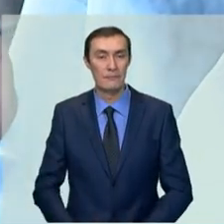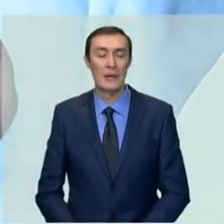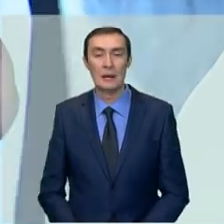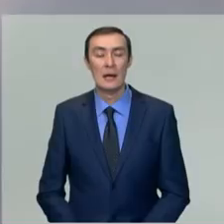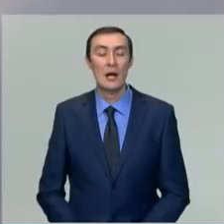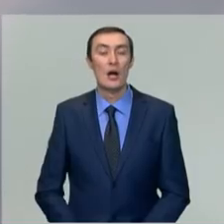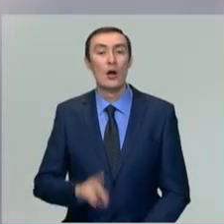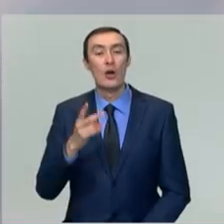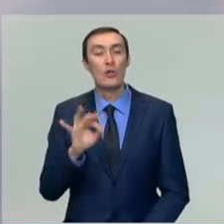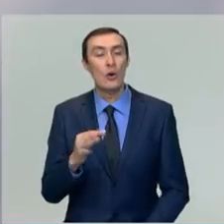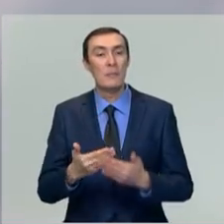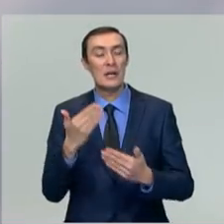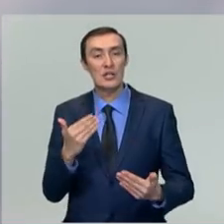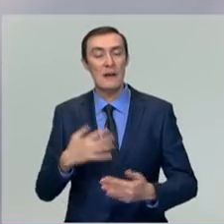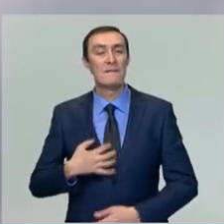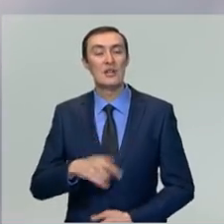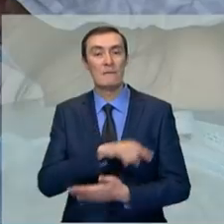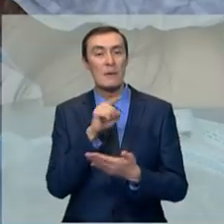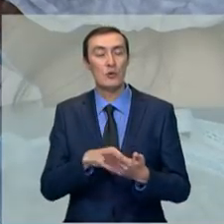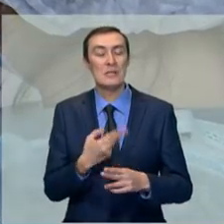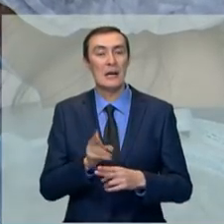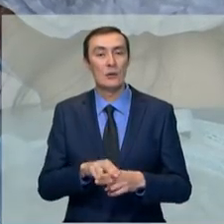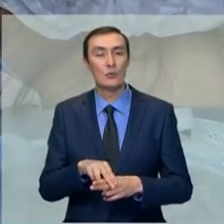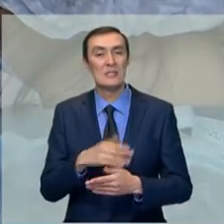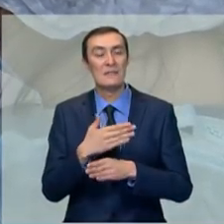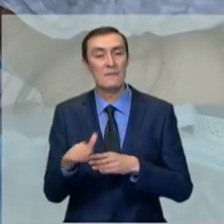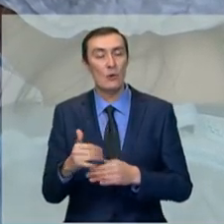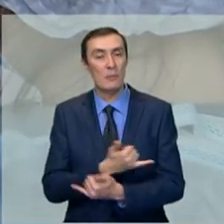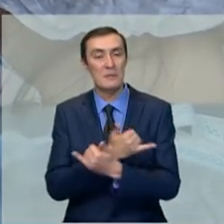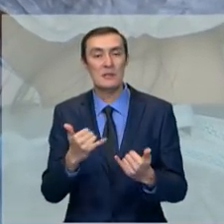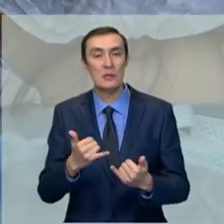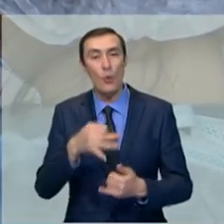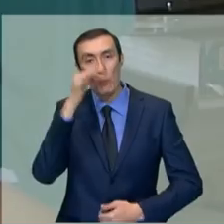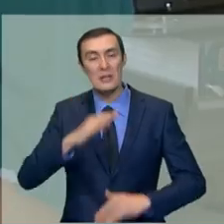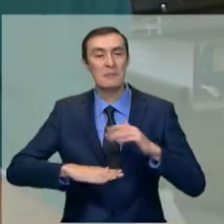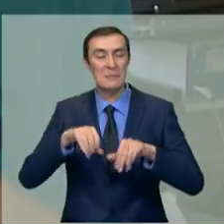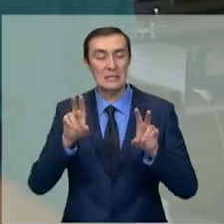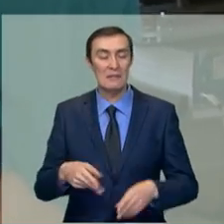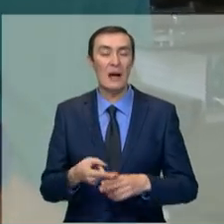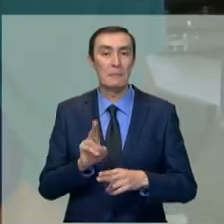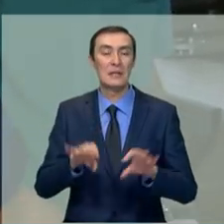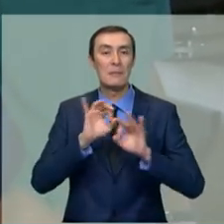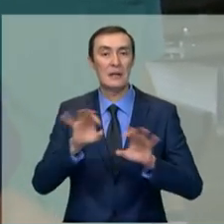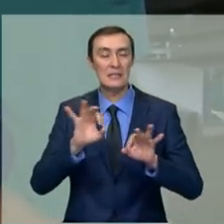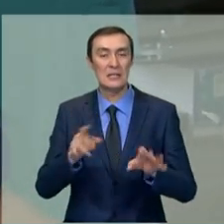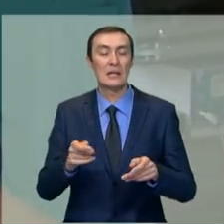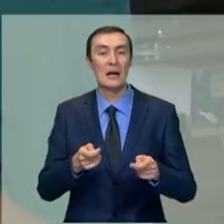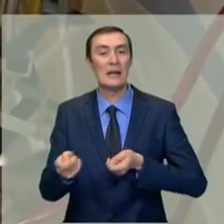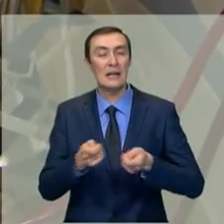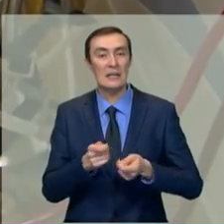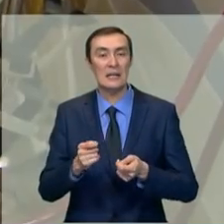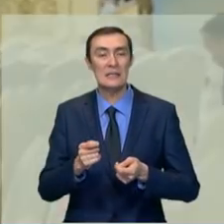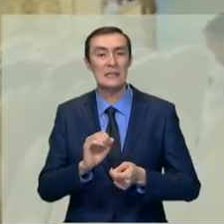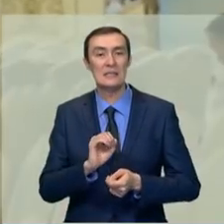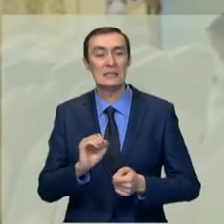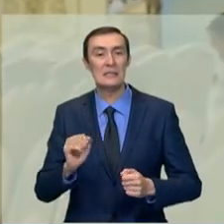Но прежде важный вопрос, как обеспечить эту сферу профессиональными кадрами. И об этом нам расскажет проректор из